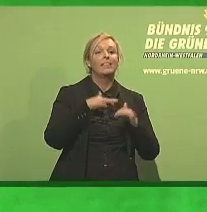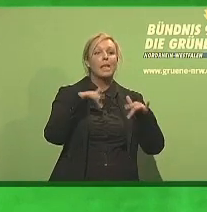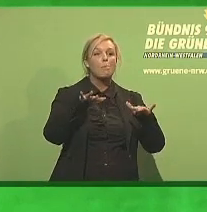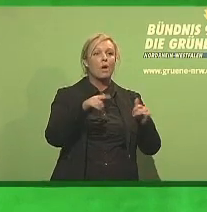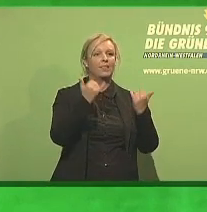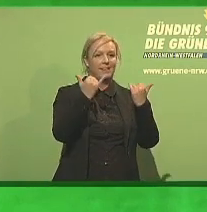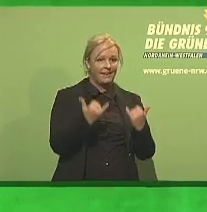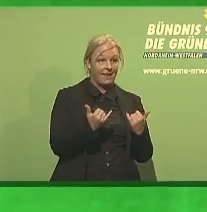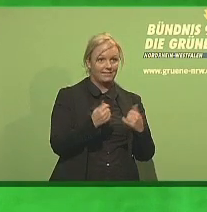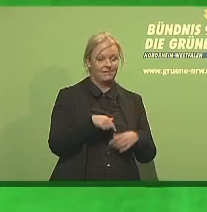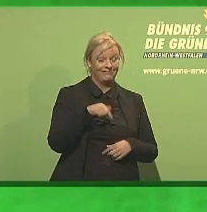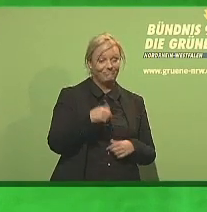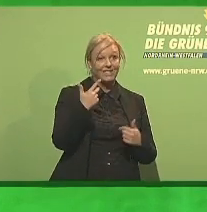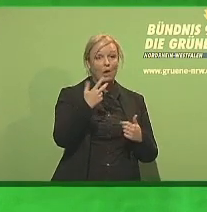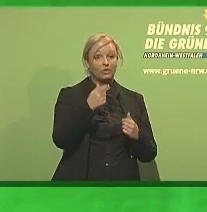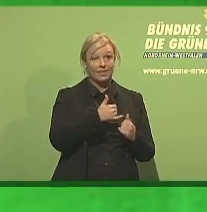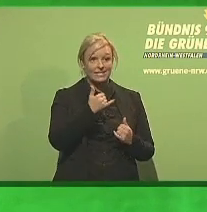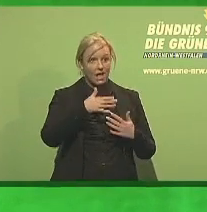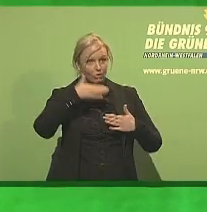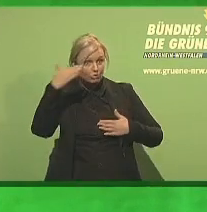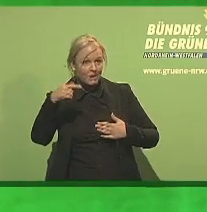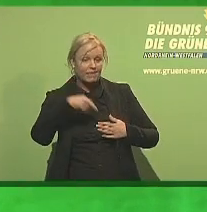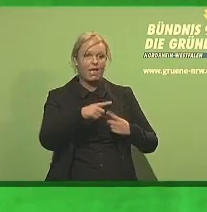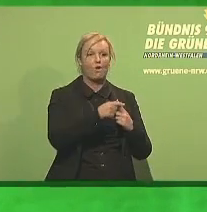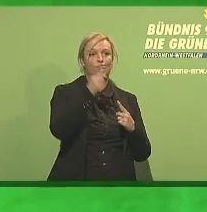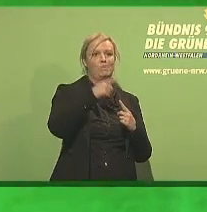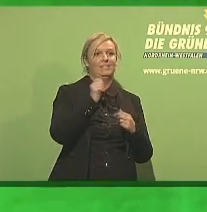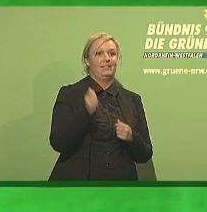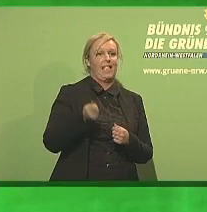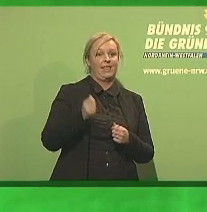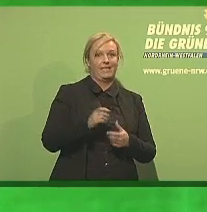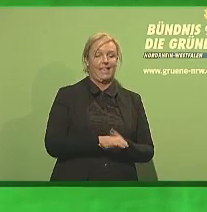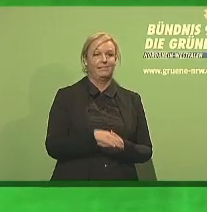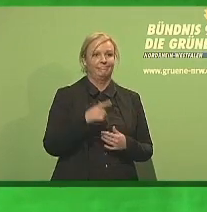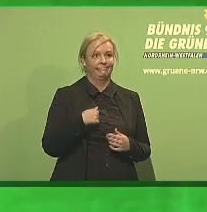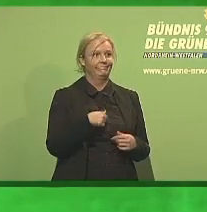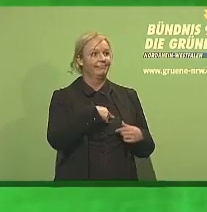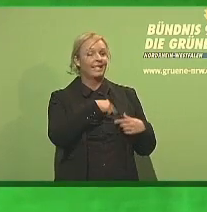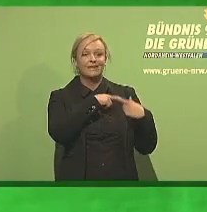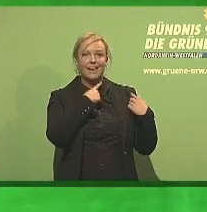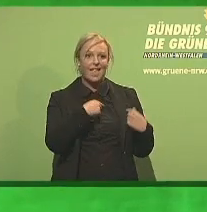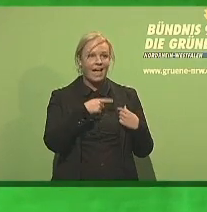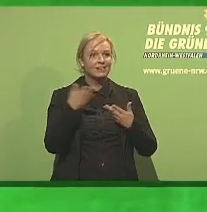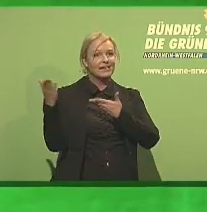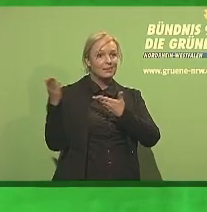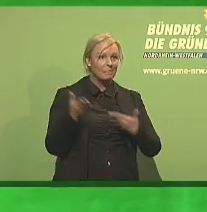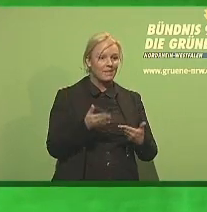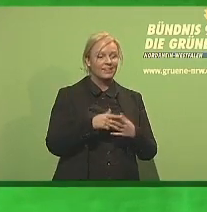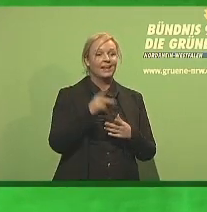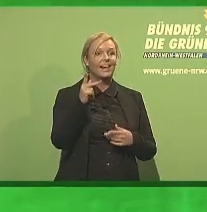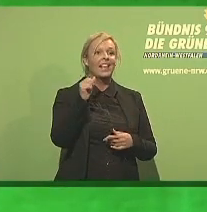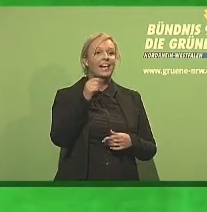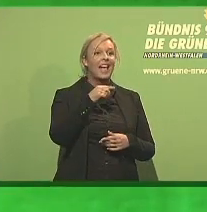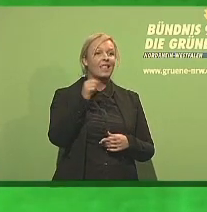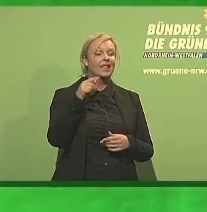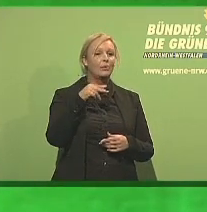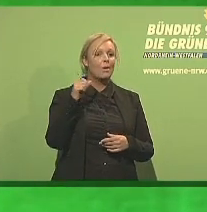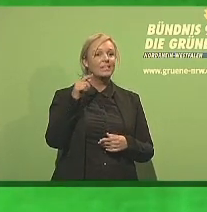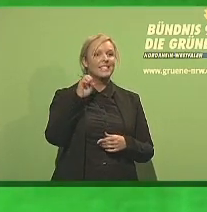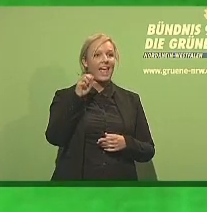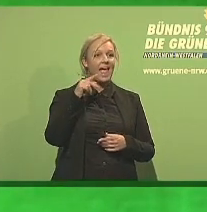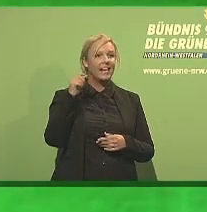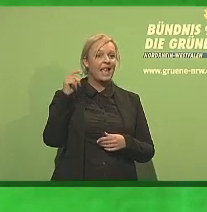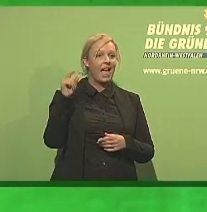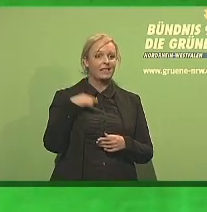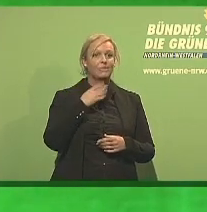Jetzt, 23 Jahre später, ist sie unsere Spitzenkandidatin zur Bundestagswahl, und ich möchte euch ganz herzlich bitten, Katja Müller-Eckhardt jetzt zu begrüßen, und wir freuen uns